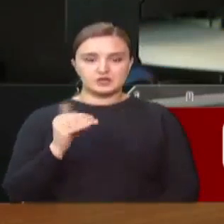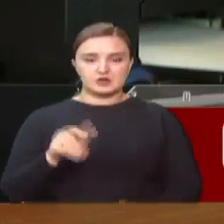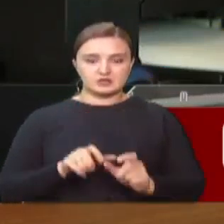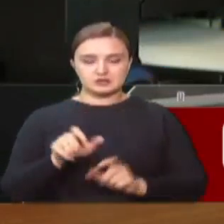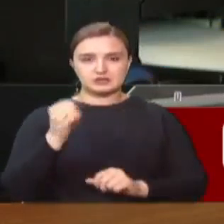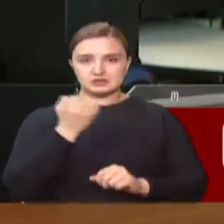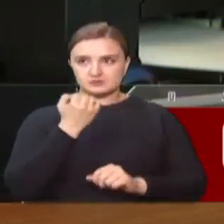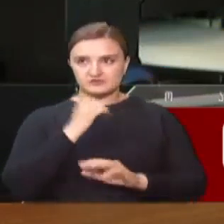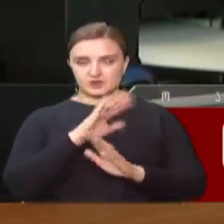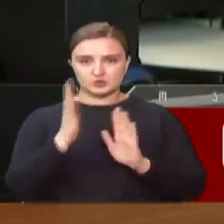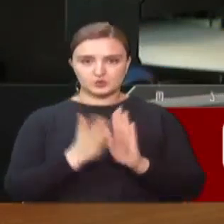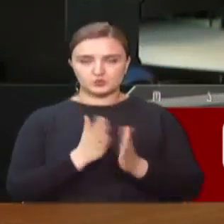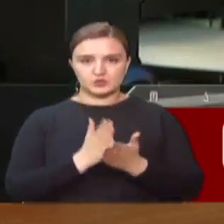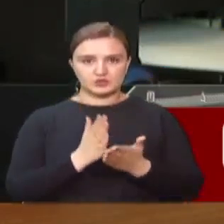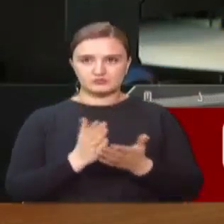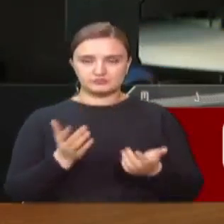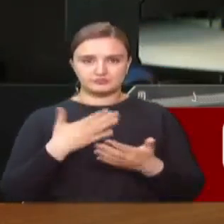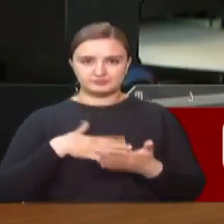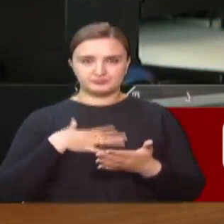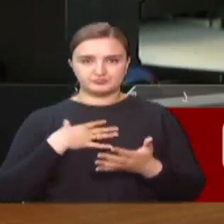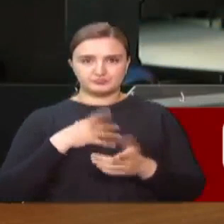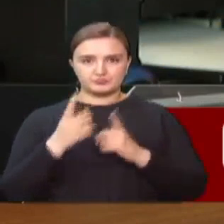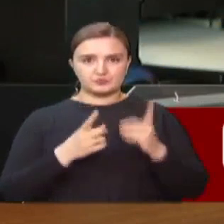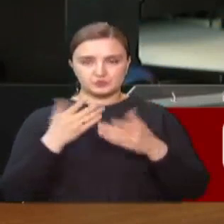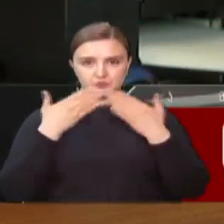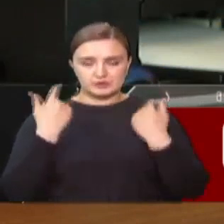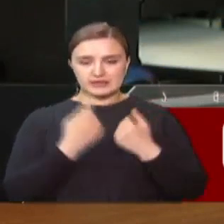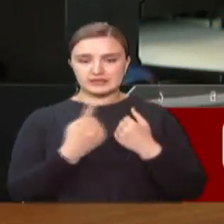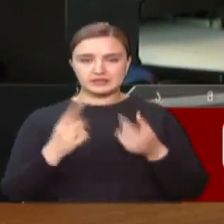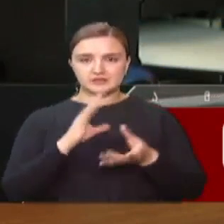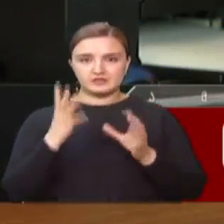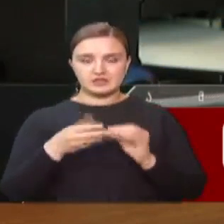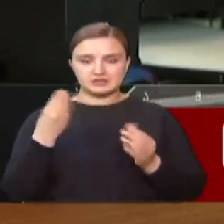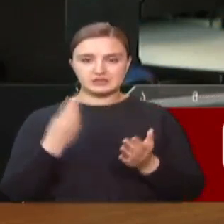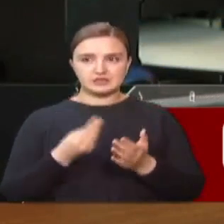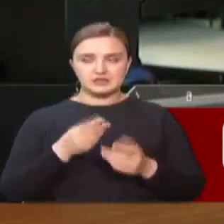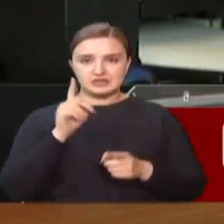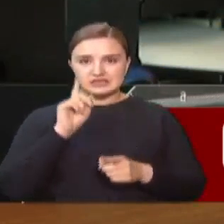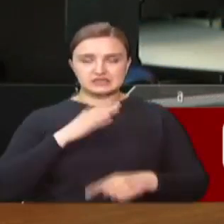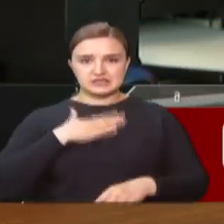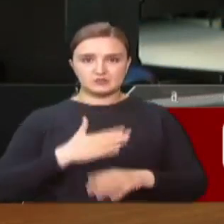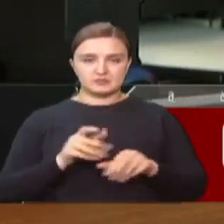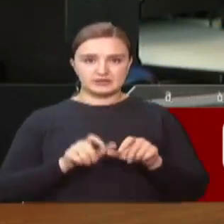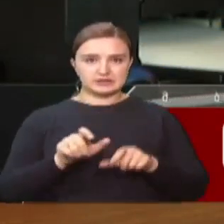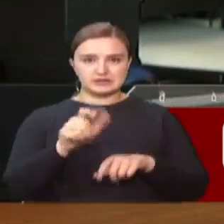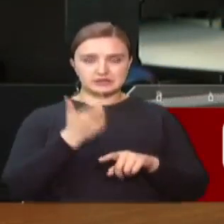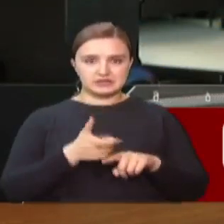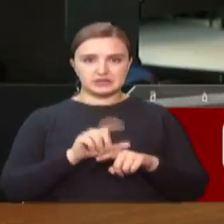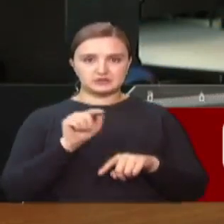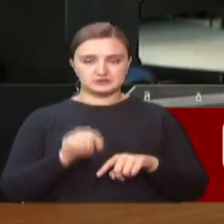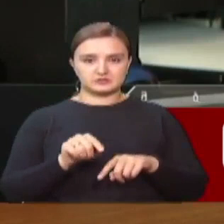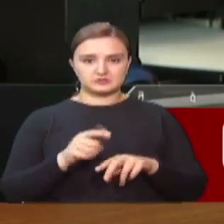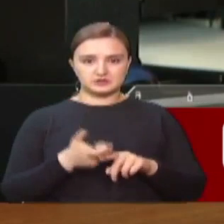გზები და ინფრასტრუქტურა არის ძალიან მოუწესრიგებელი. მოიხსენებათ, ერთ-ერთი ყველაზე ძვირი სიამოვნება არის გზა. Საკმაოდ ძვირი